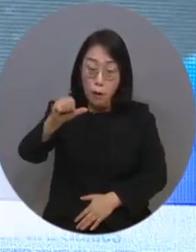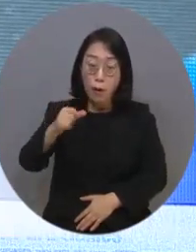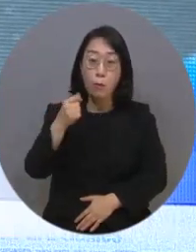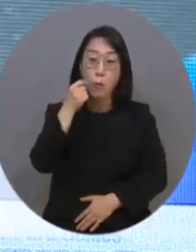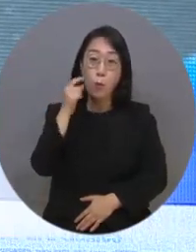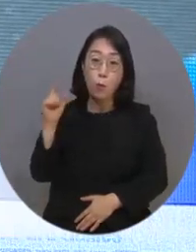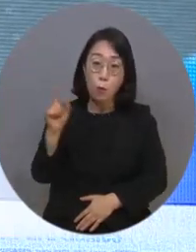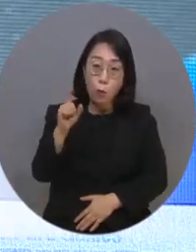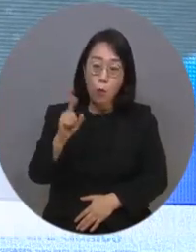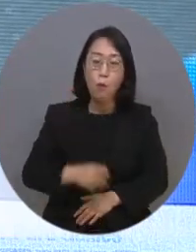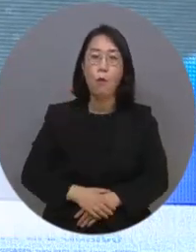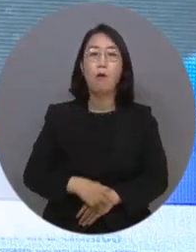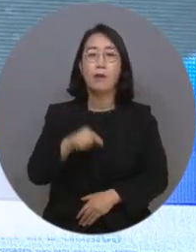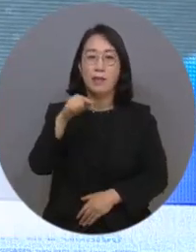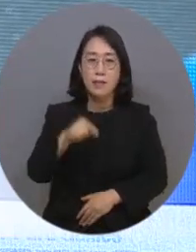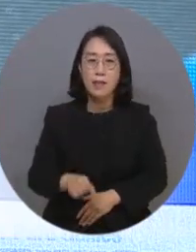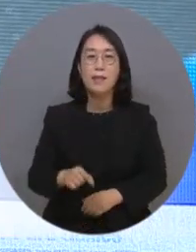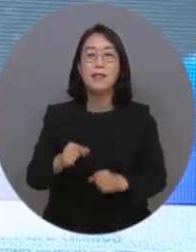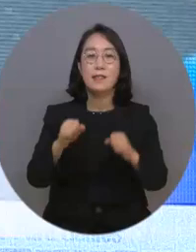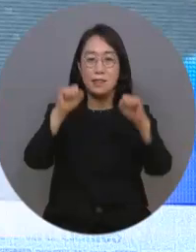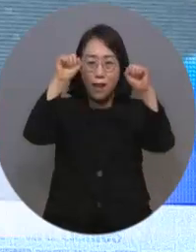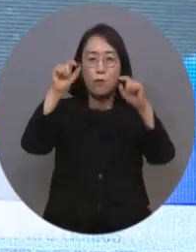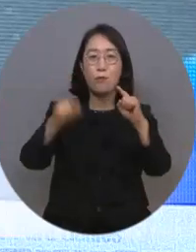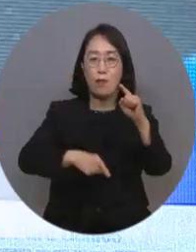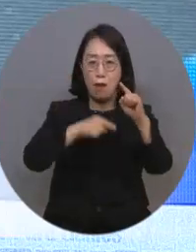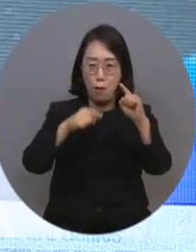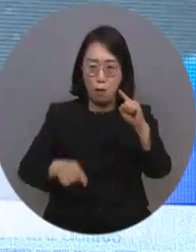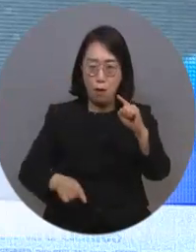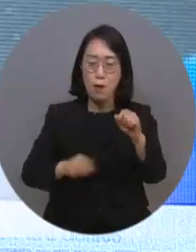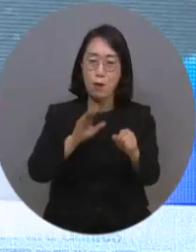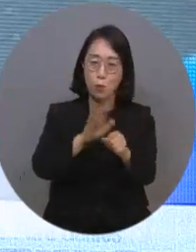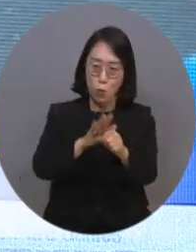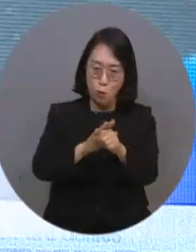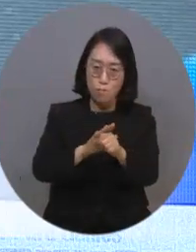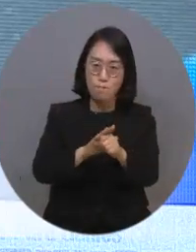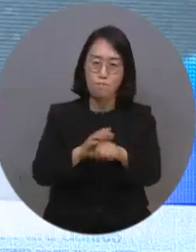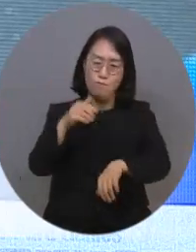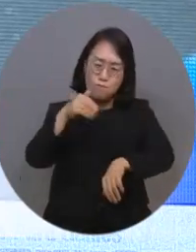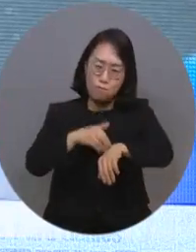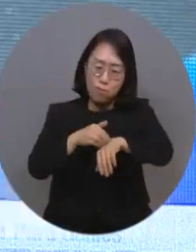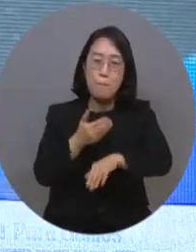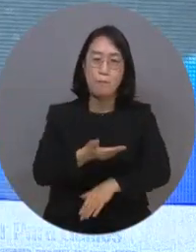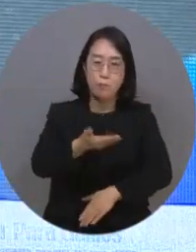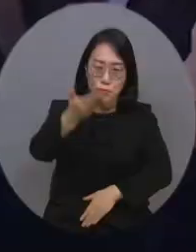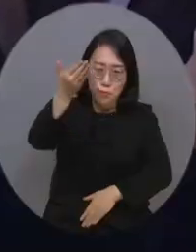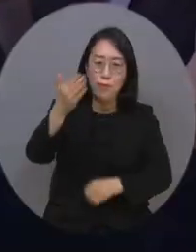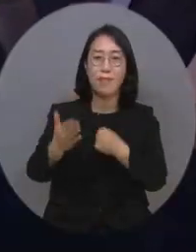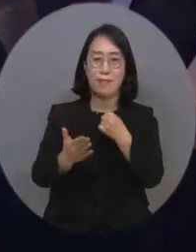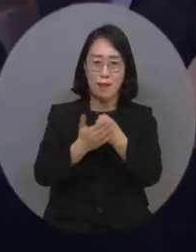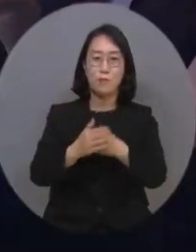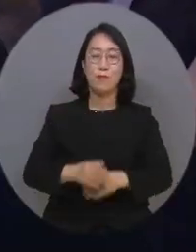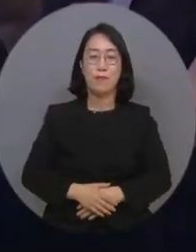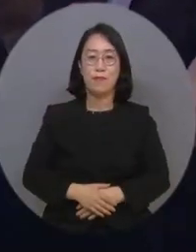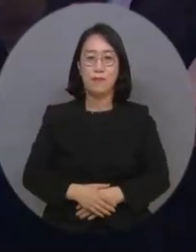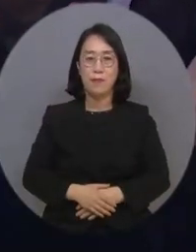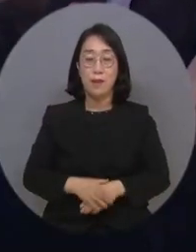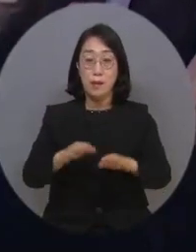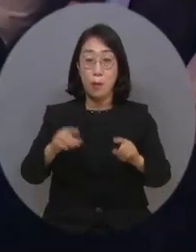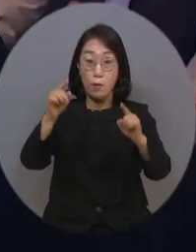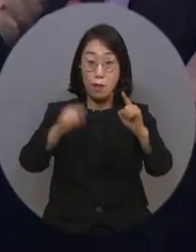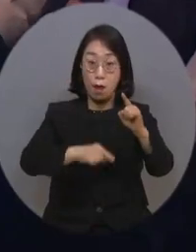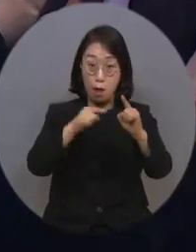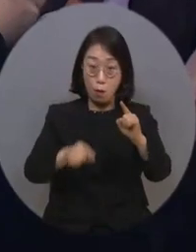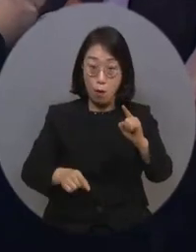바로 동계 체전이 밑거름이 되어 발전했기 때문이라고 생각합니다. 이번 대회를